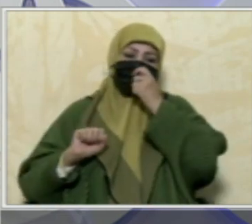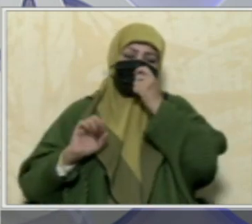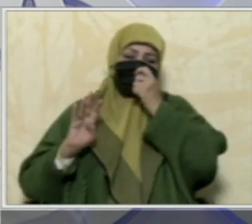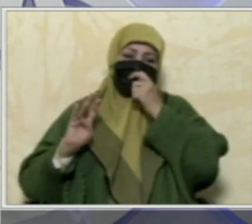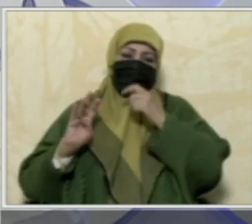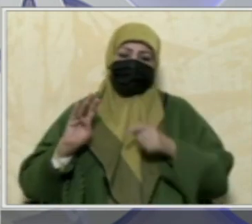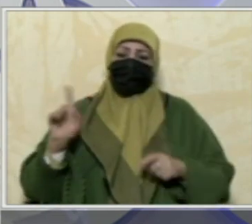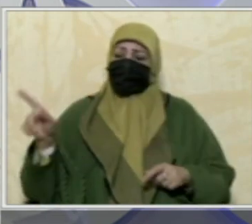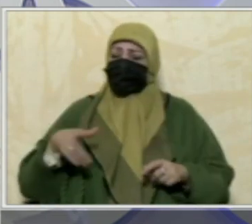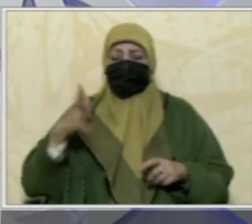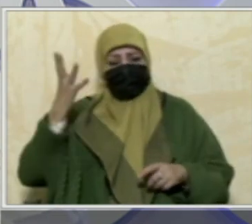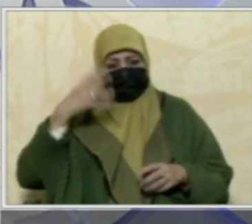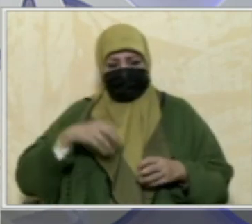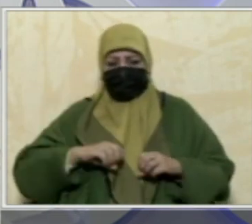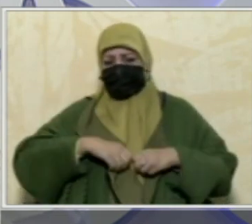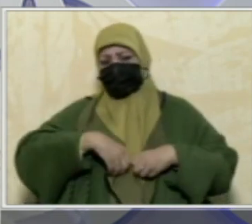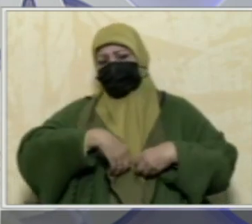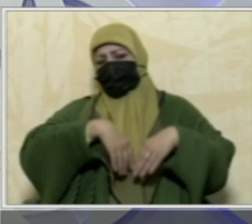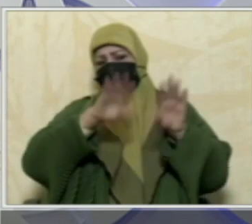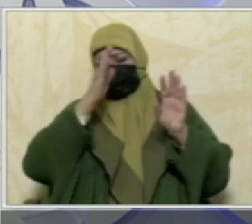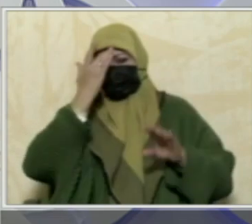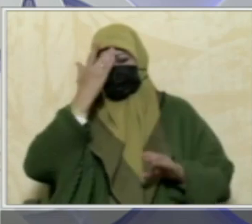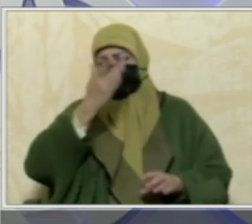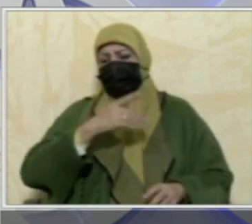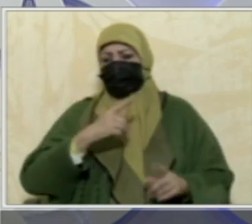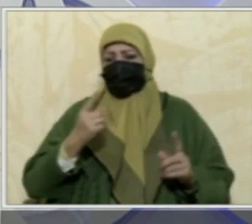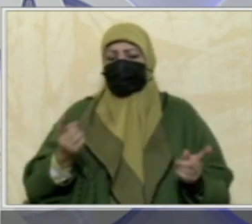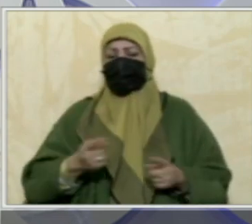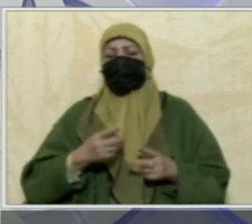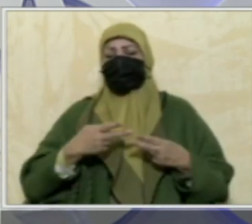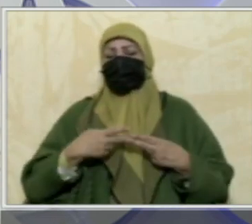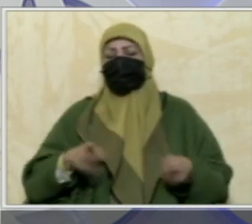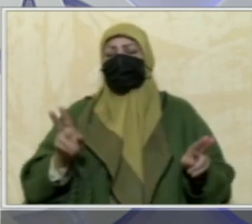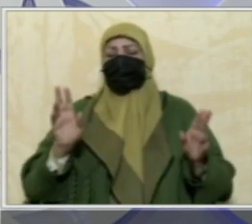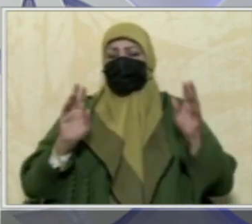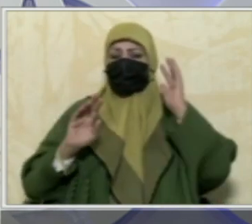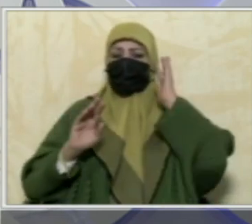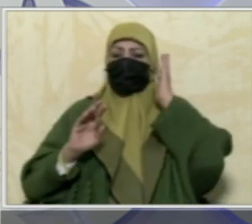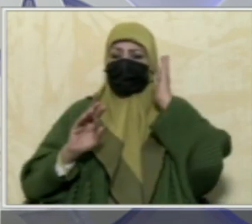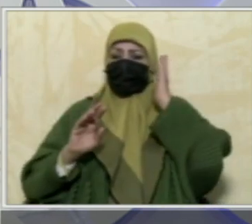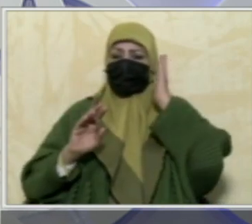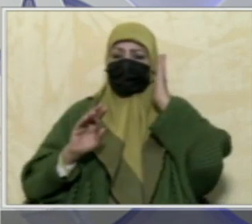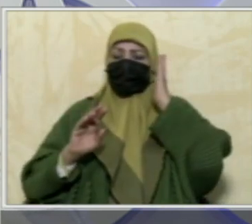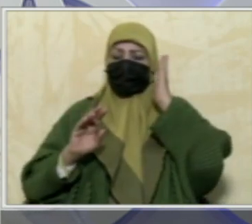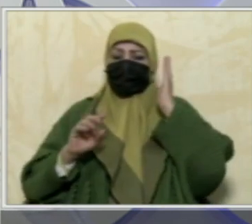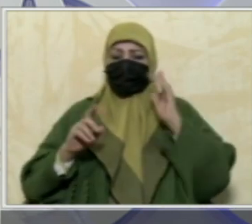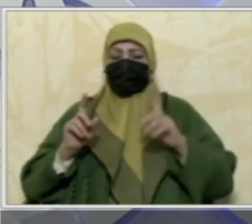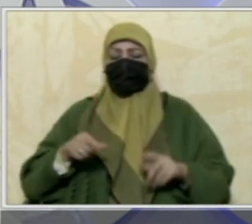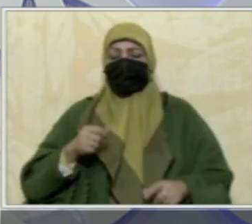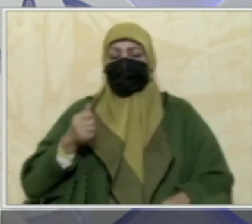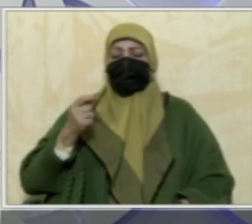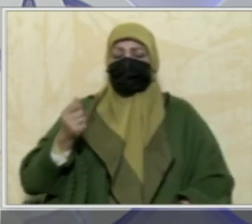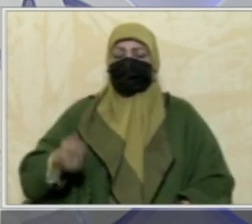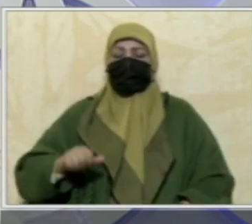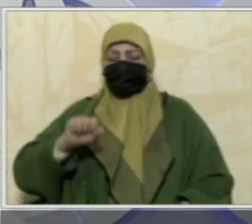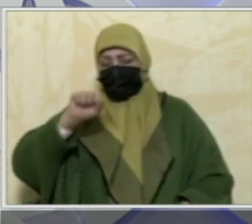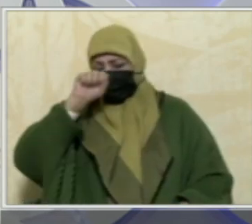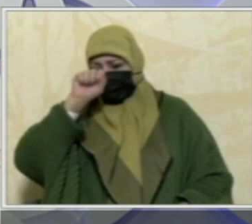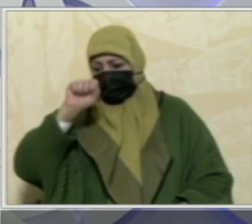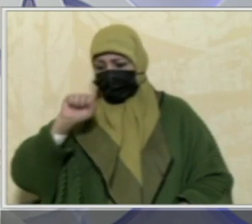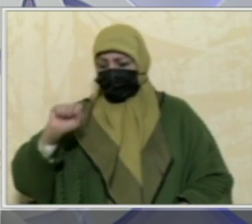لزوجها حينئذ لا باس لماذا لان هذا المال اصبح مال الزوجه مال الزوج